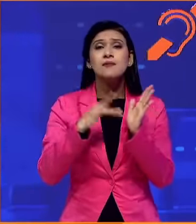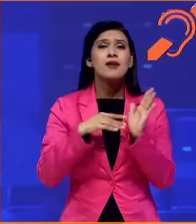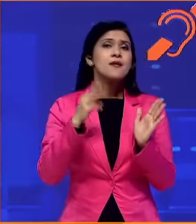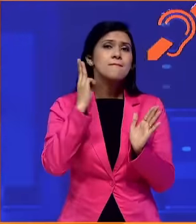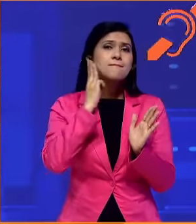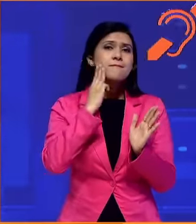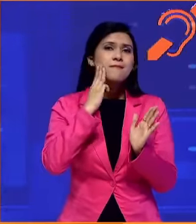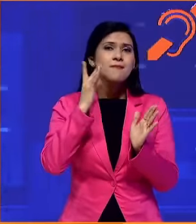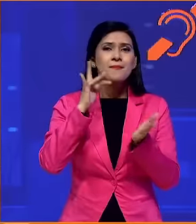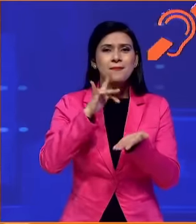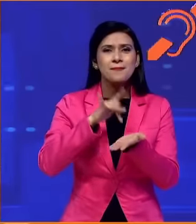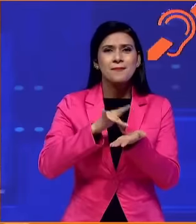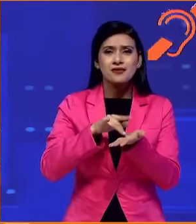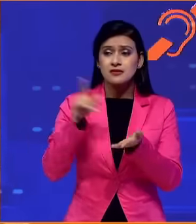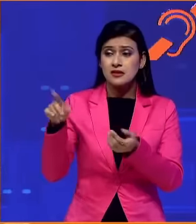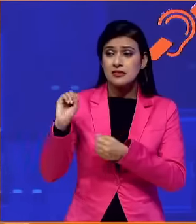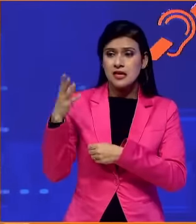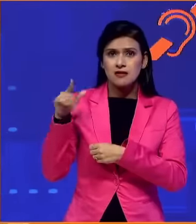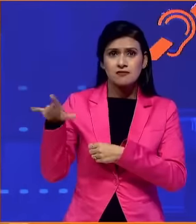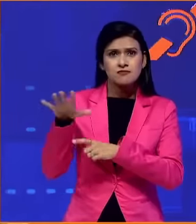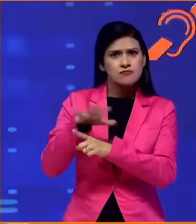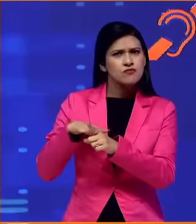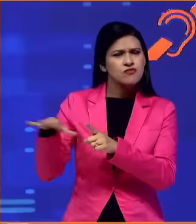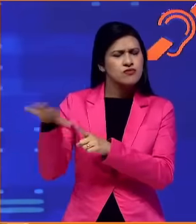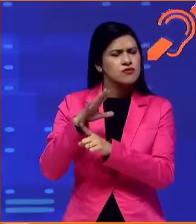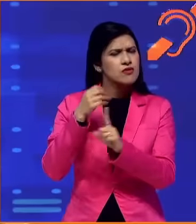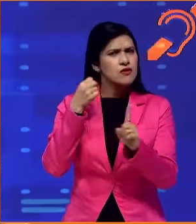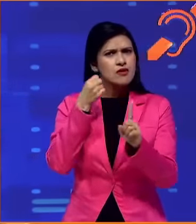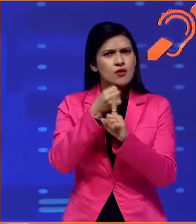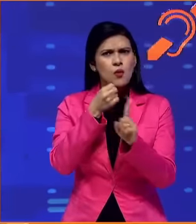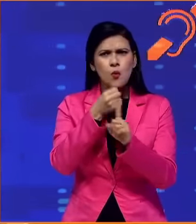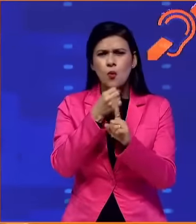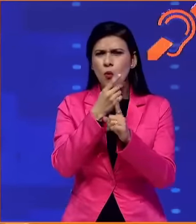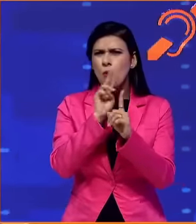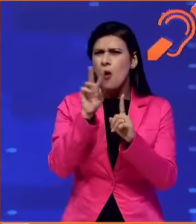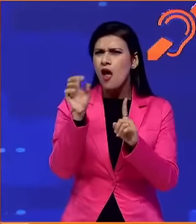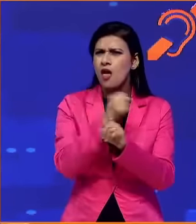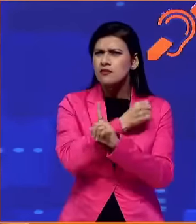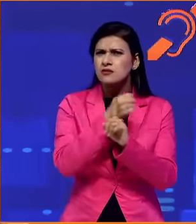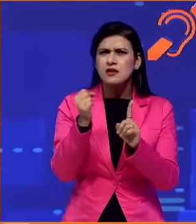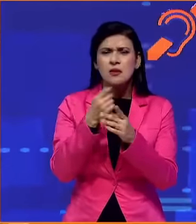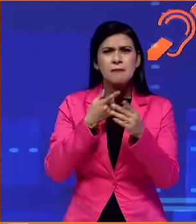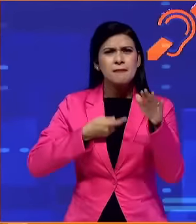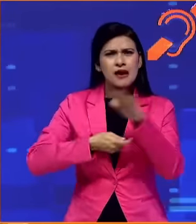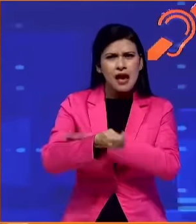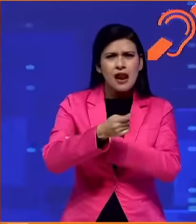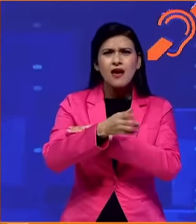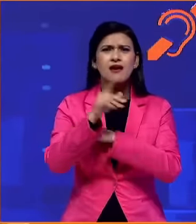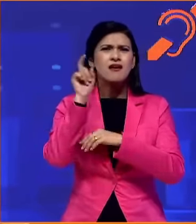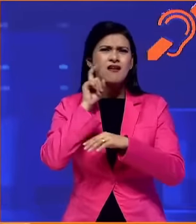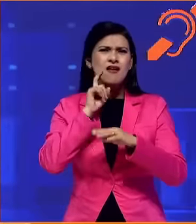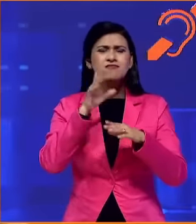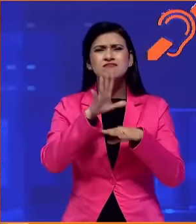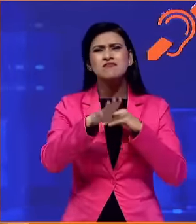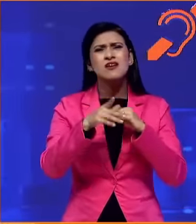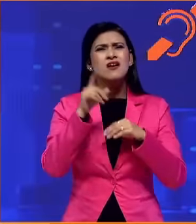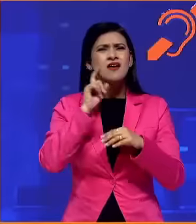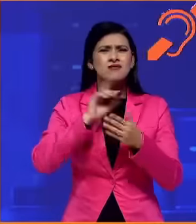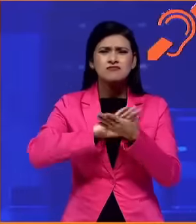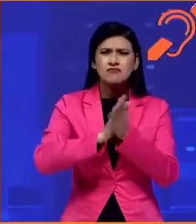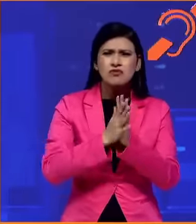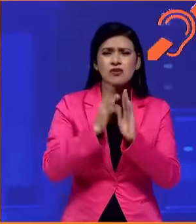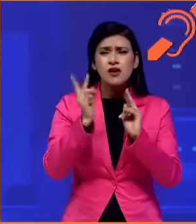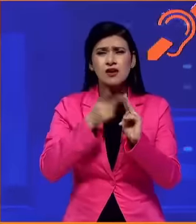हमसभी मणिपुरमेंघटीस्थितिसेअवगतहैं। वहांव्यापकहिंसा,हत्याएं ,बलात्कारआदिहोरहेथे...मतलबवहांकीस्थिति बेहद